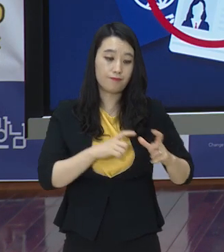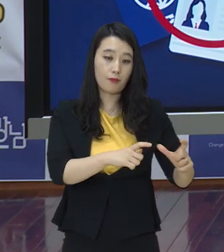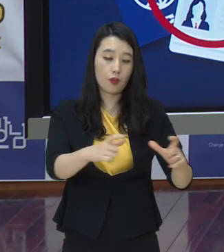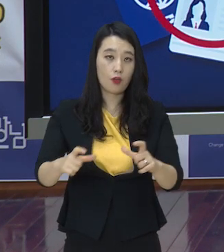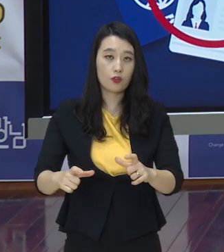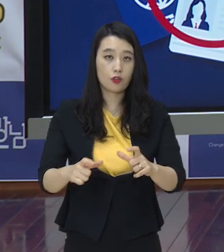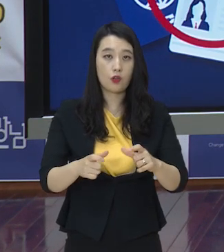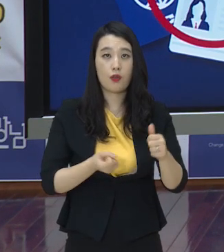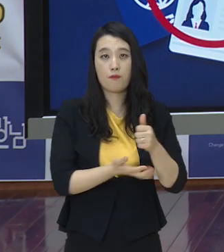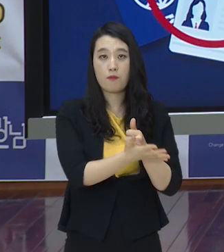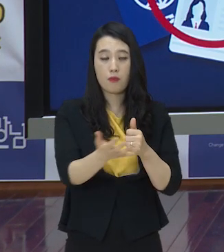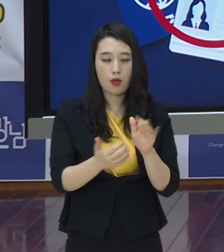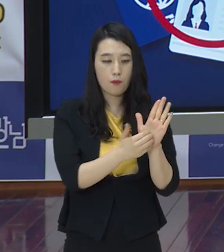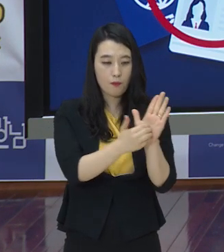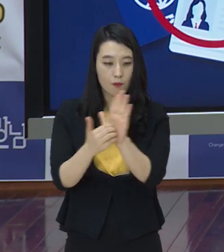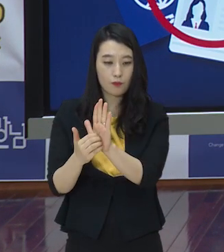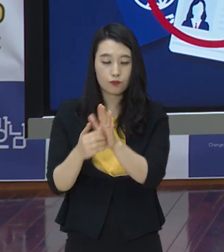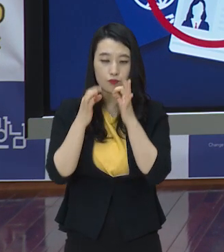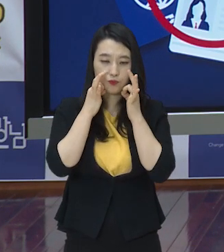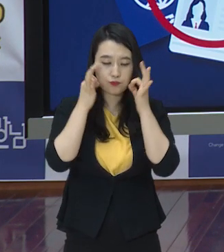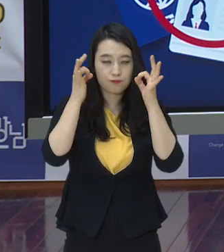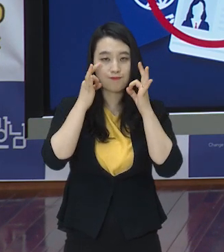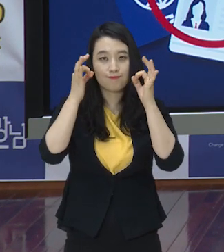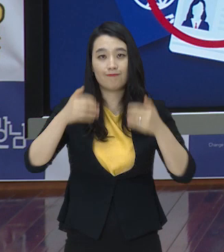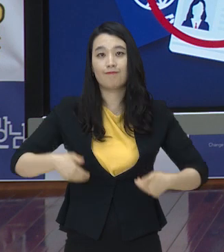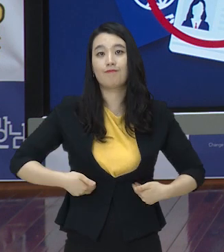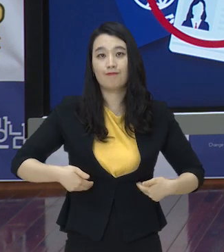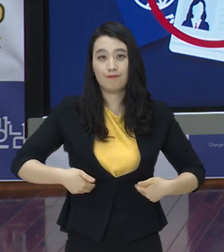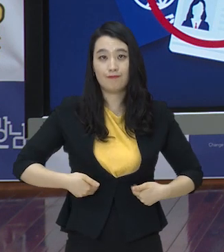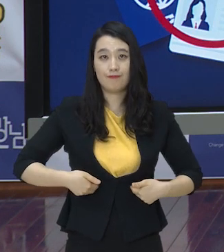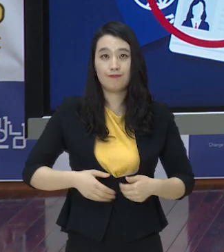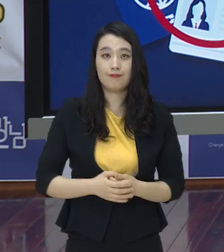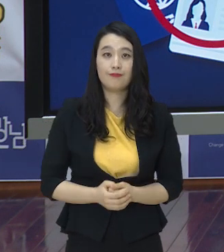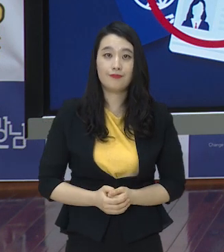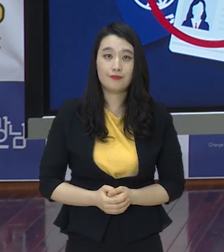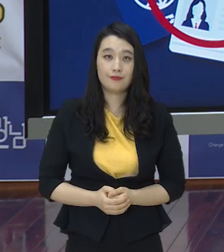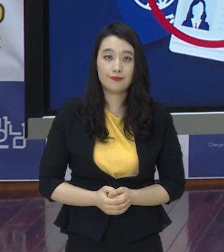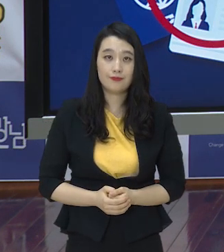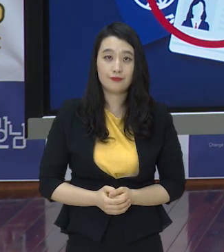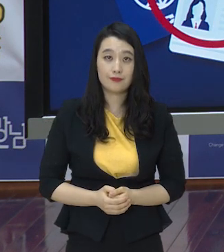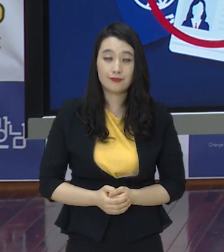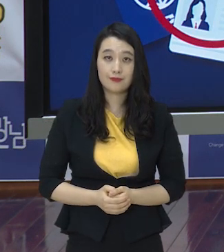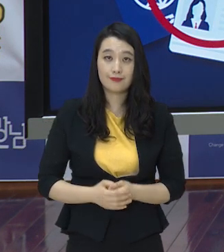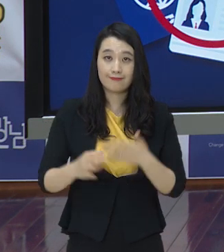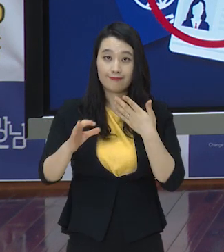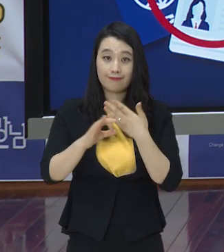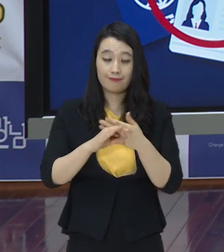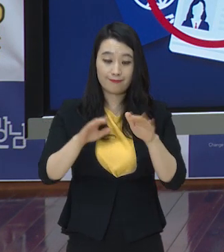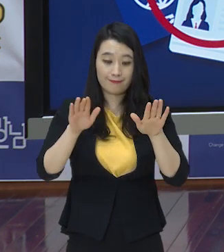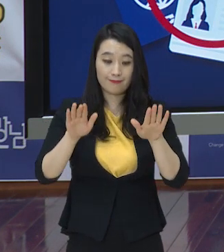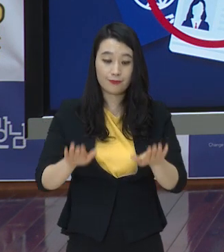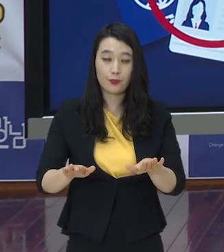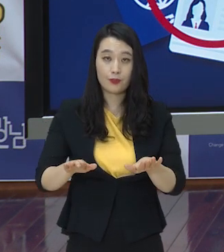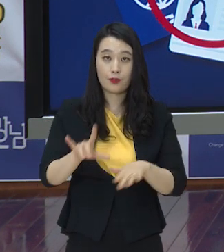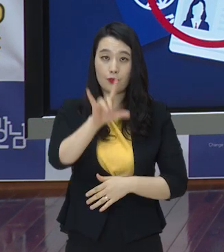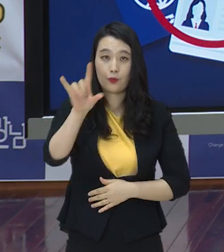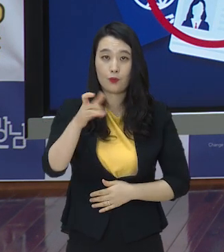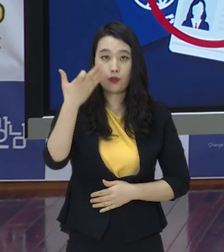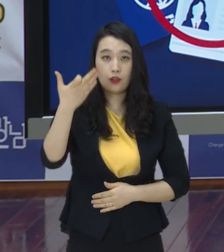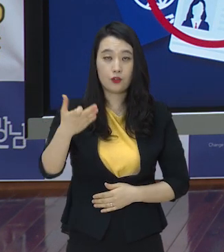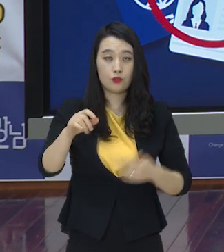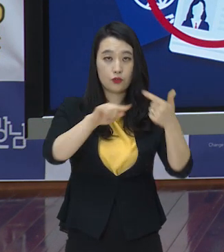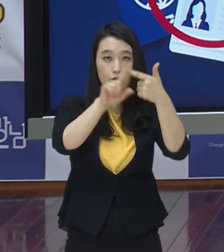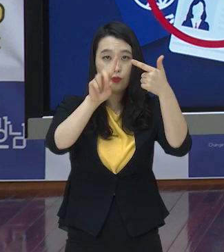막기 위한 노력이 절대 필요한 시기라고 생각됩니다. 그러면 미미 강남 코로나19